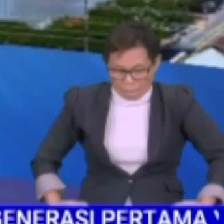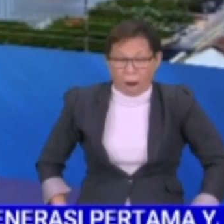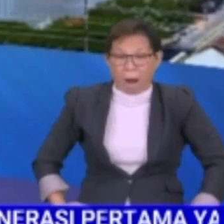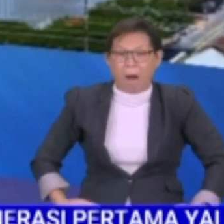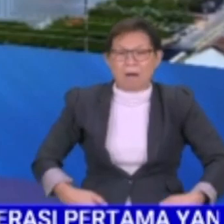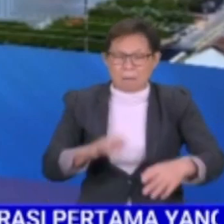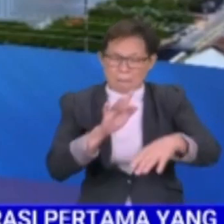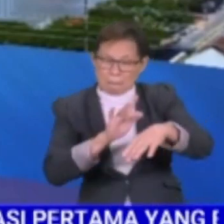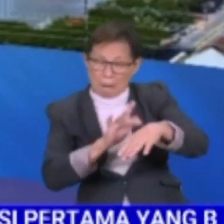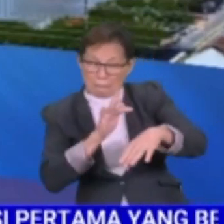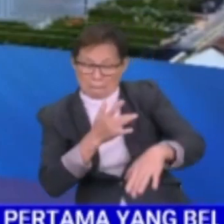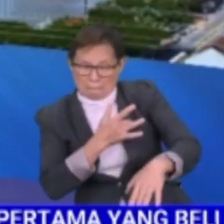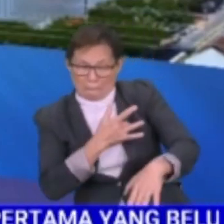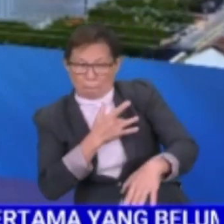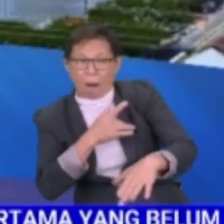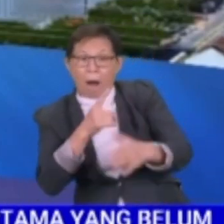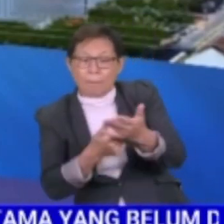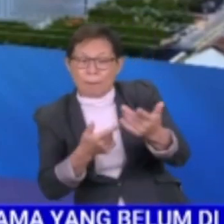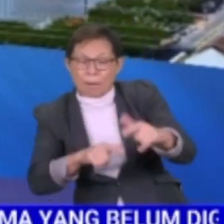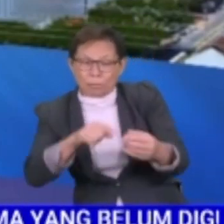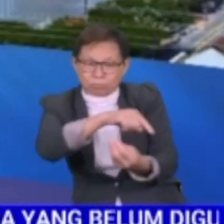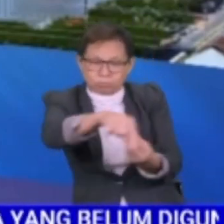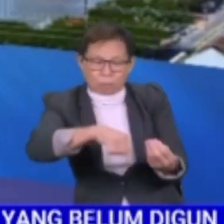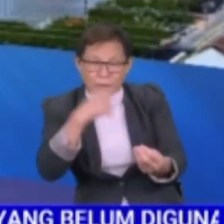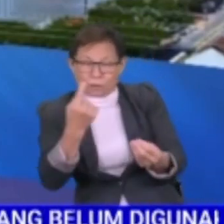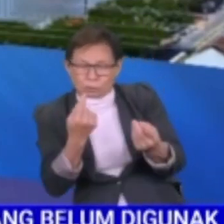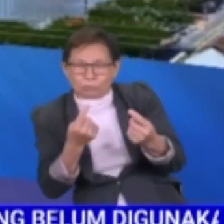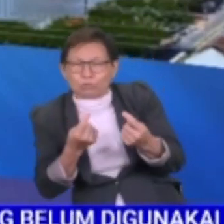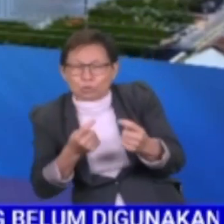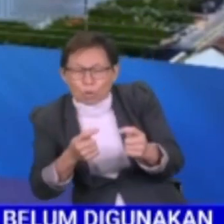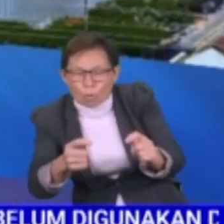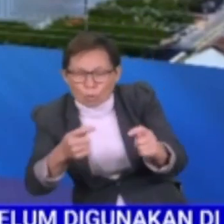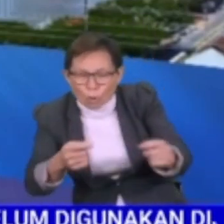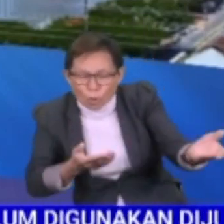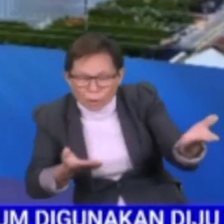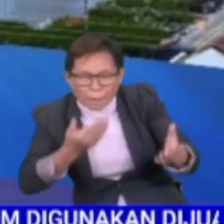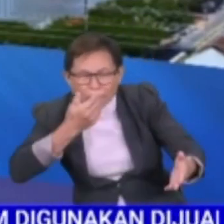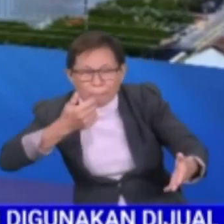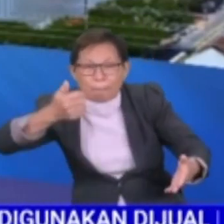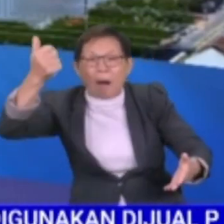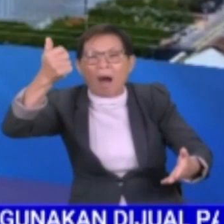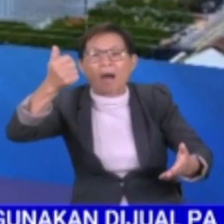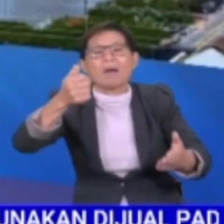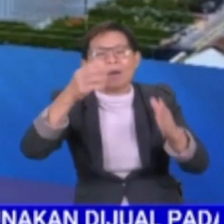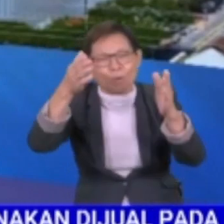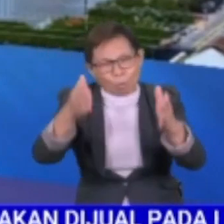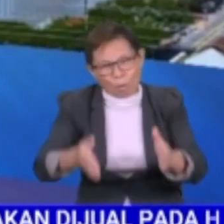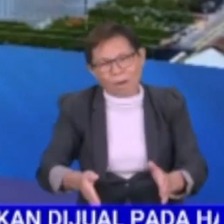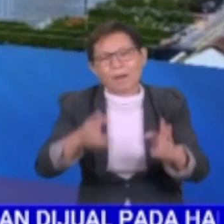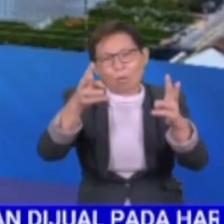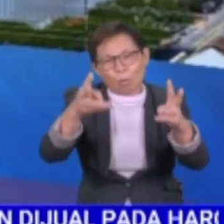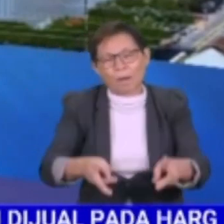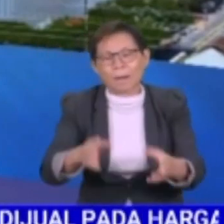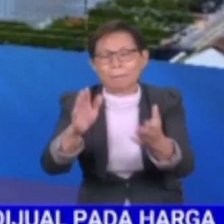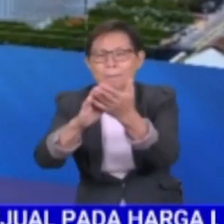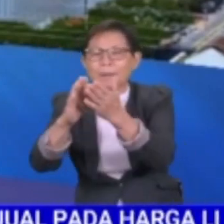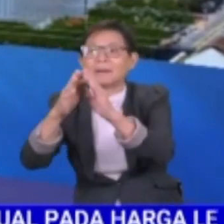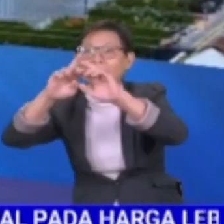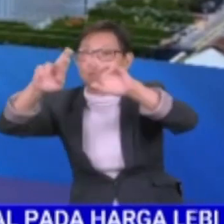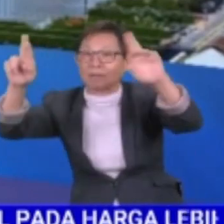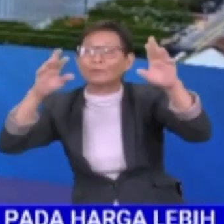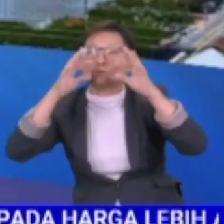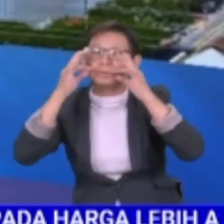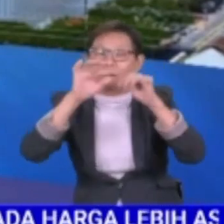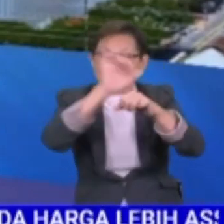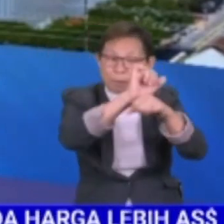peka dengan keadaan plus sekitaran dan sentiasa berusaha memberikan penghematan terbaik kepada warga bandara yo kucing katanya